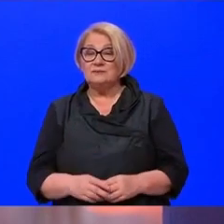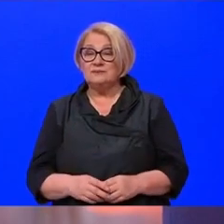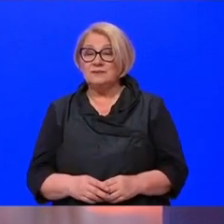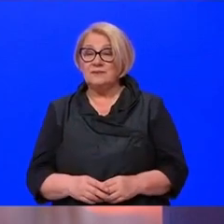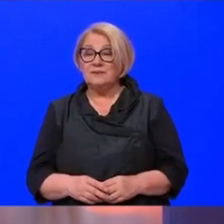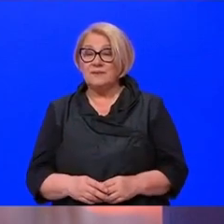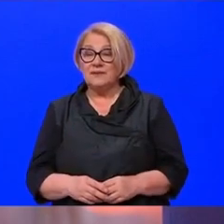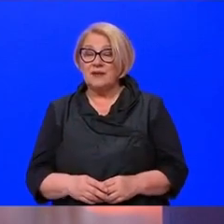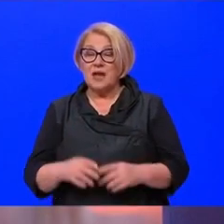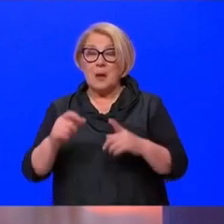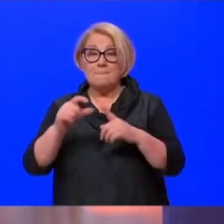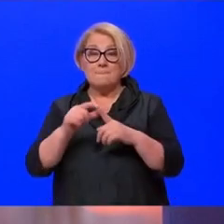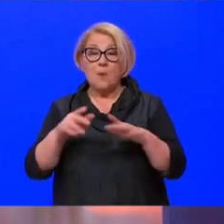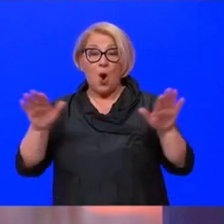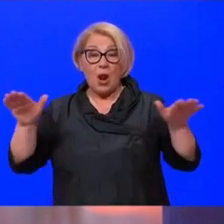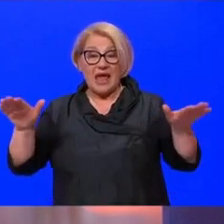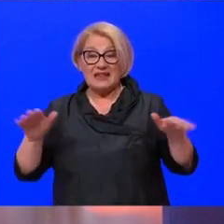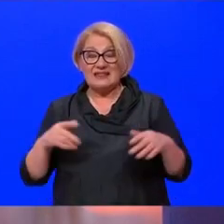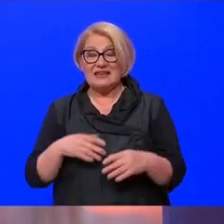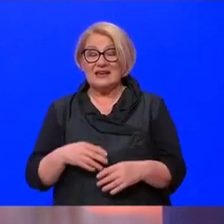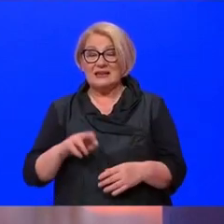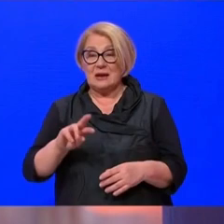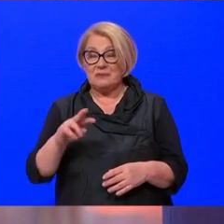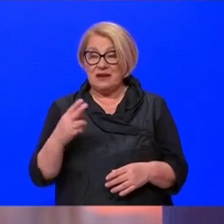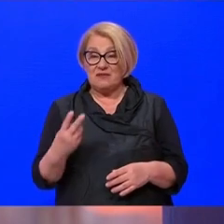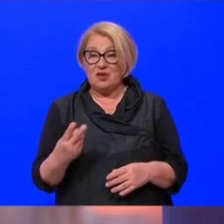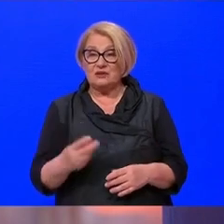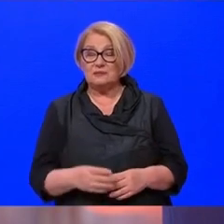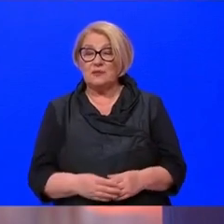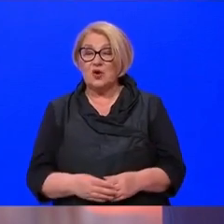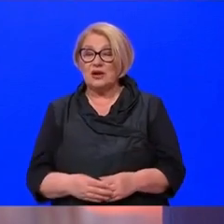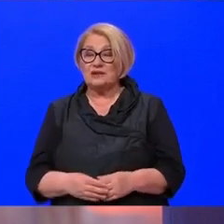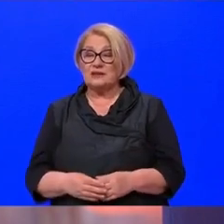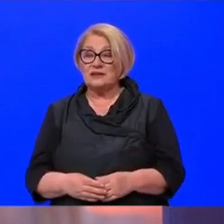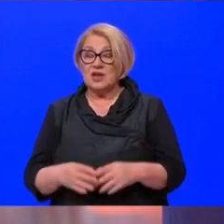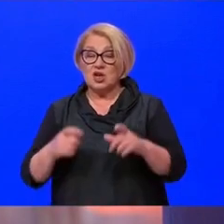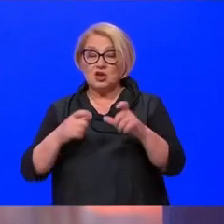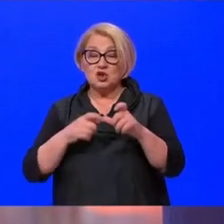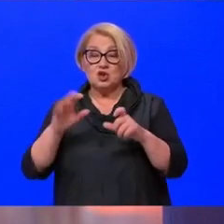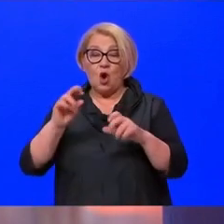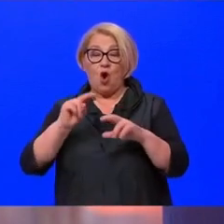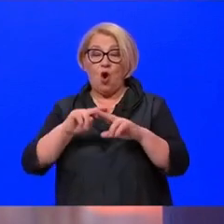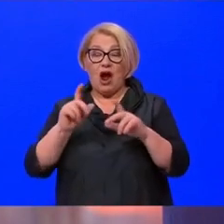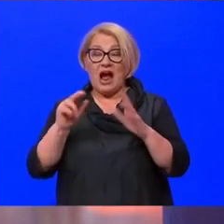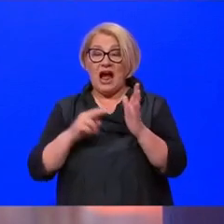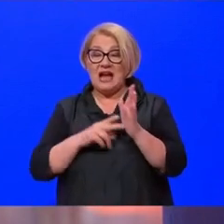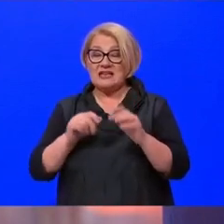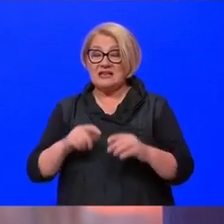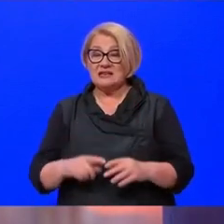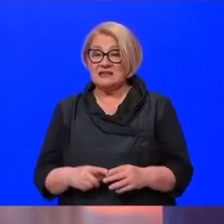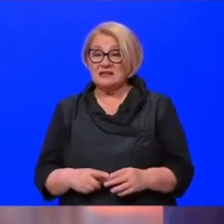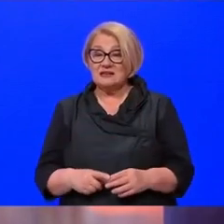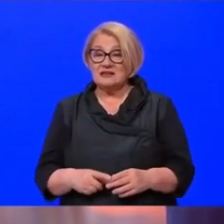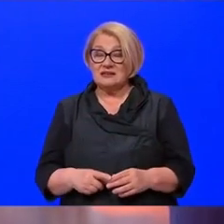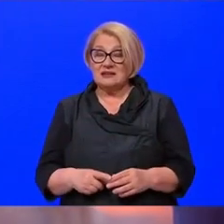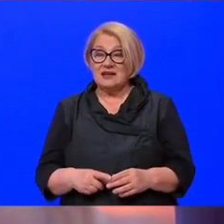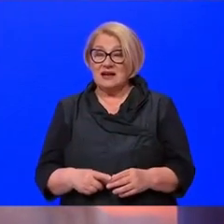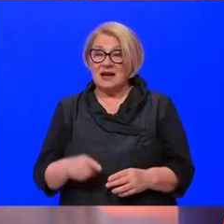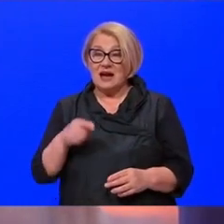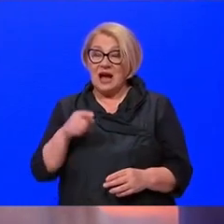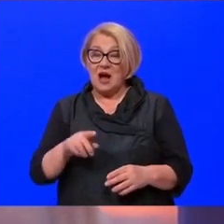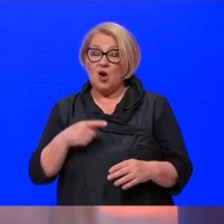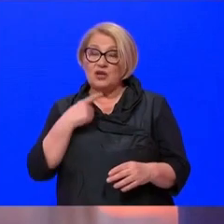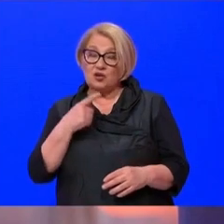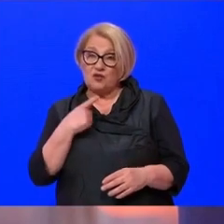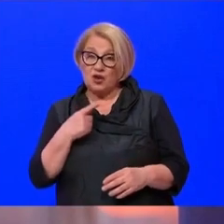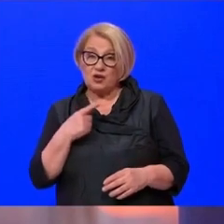zove Poleti, dakle naš prijevod Poleti, odnosno Šohanj. A Tot Sabolč je zapravo